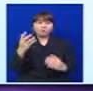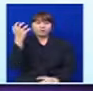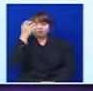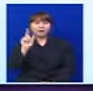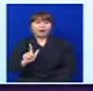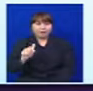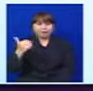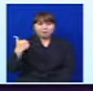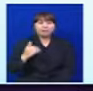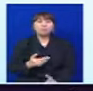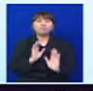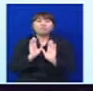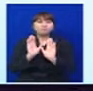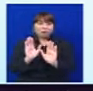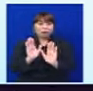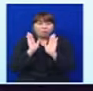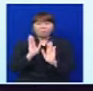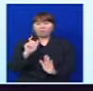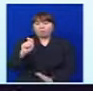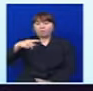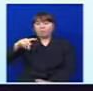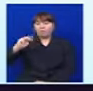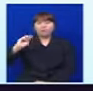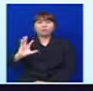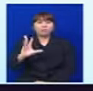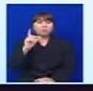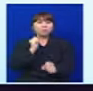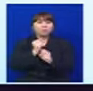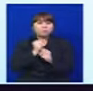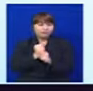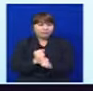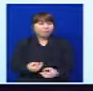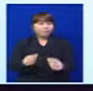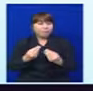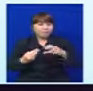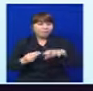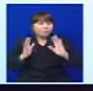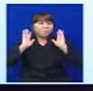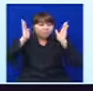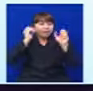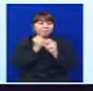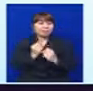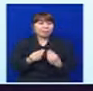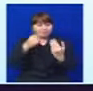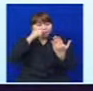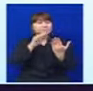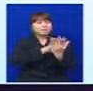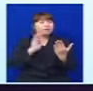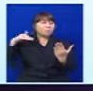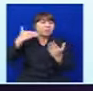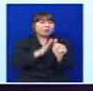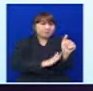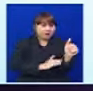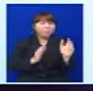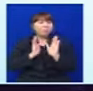อะไรก็ตามครับฝากไปถึงพี่น้องอปมช.ด้วยที่ทำงานให้กับกรมประชาสัมพันธ์ทำงานกับประเทศชาติมายาวนานต้องขอขอ